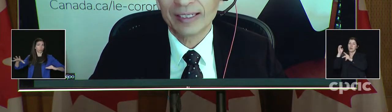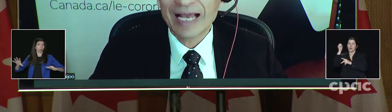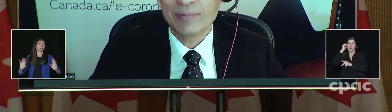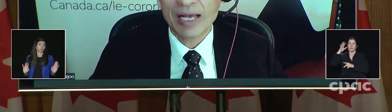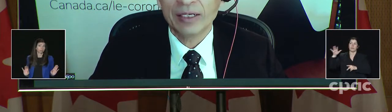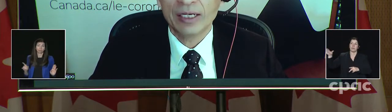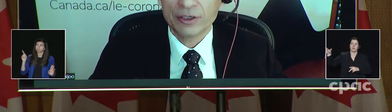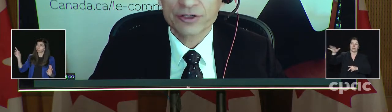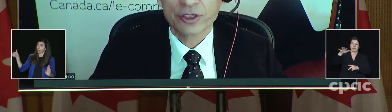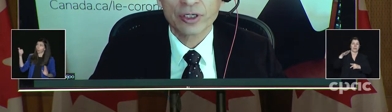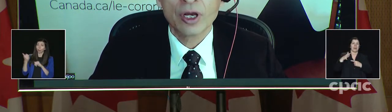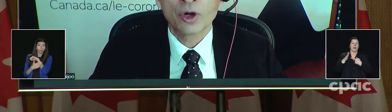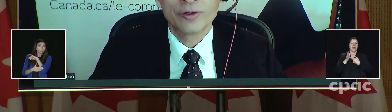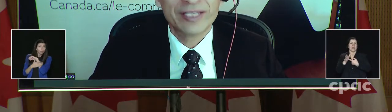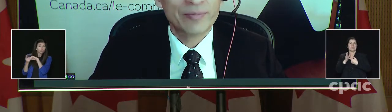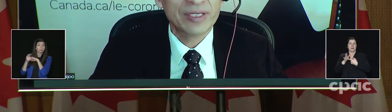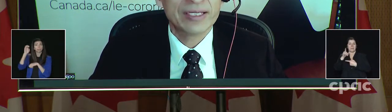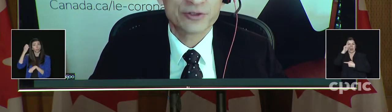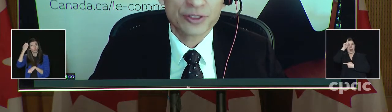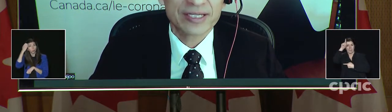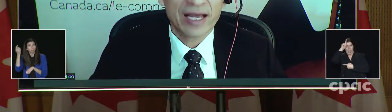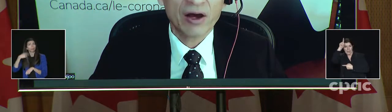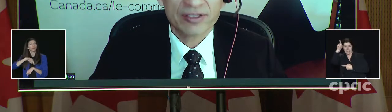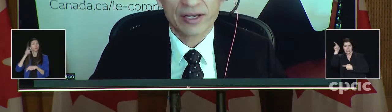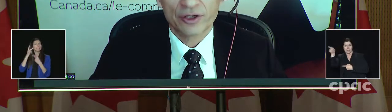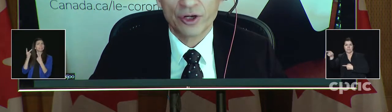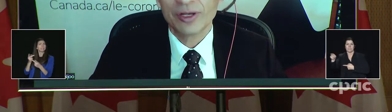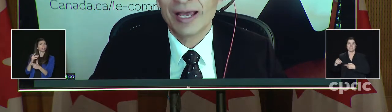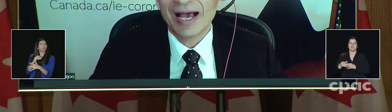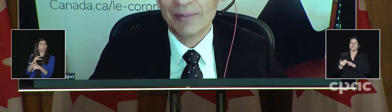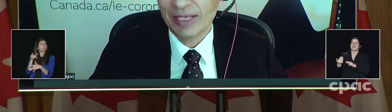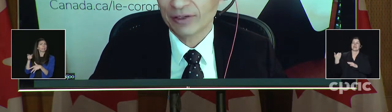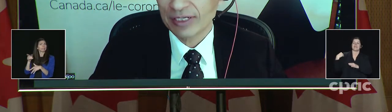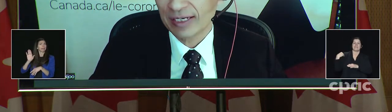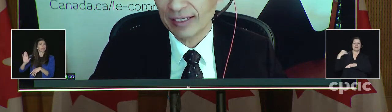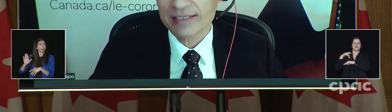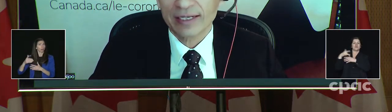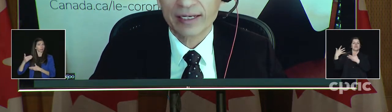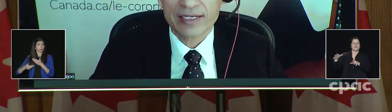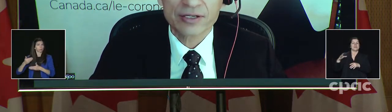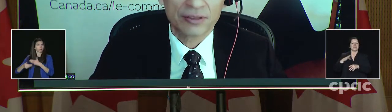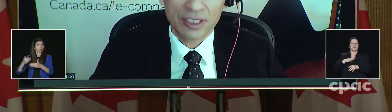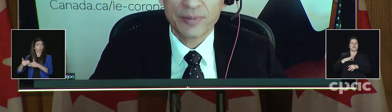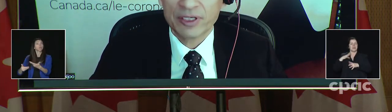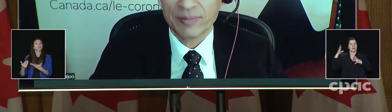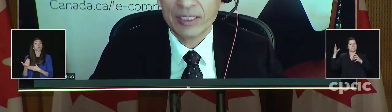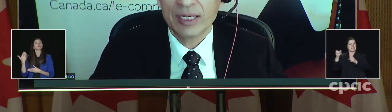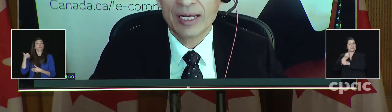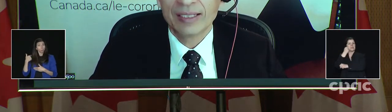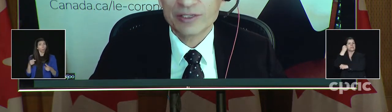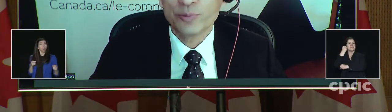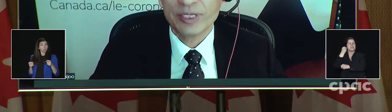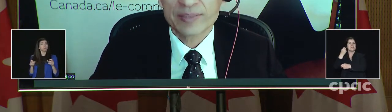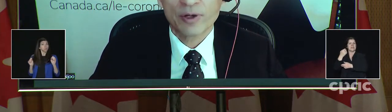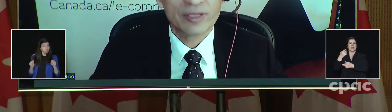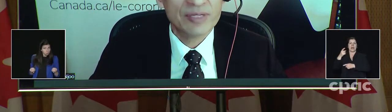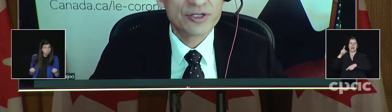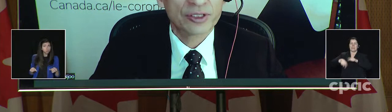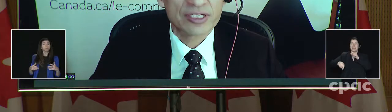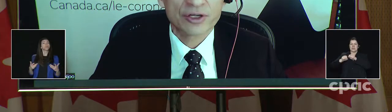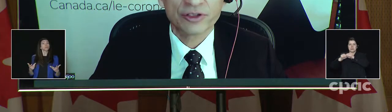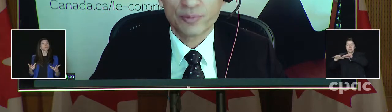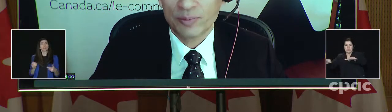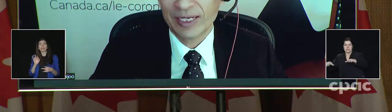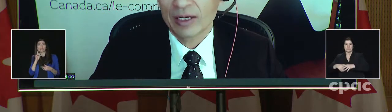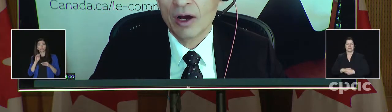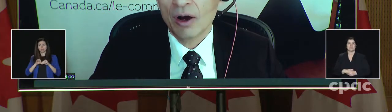trajectoire de l'Allemagne illustre qu'en dépit des succès antérieurs à maîtriser l'accélération de l'épidémie, l'assouplissement des mesures